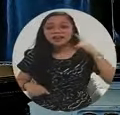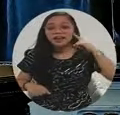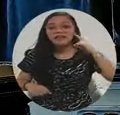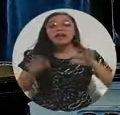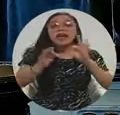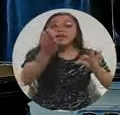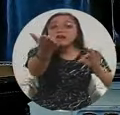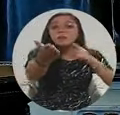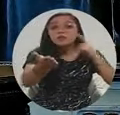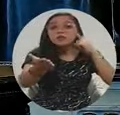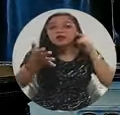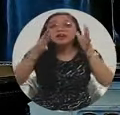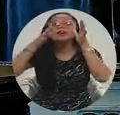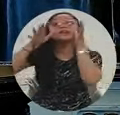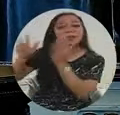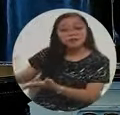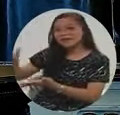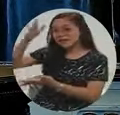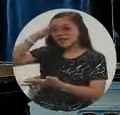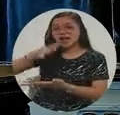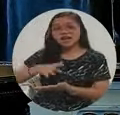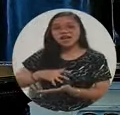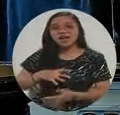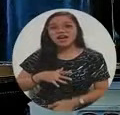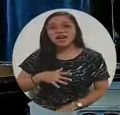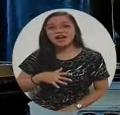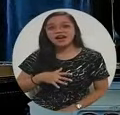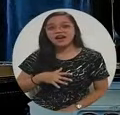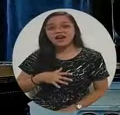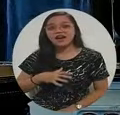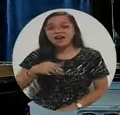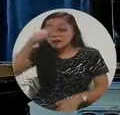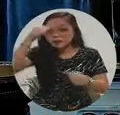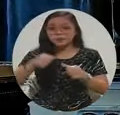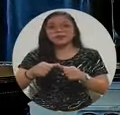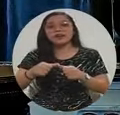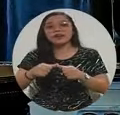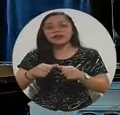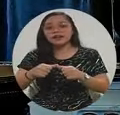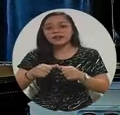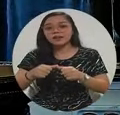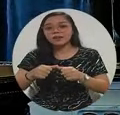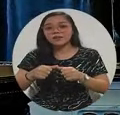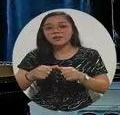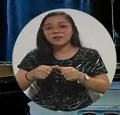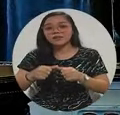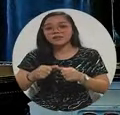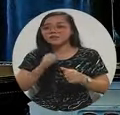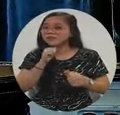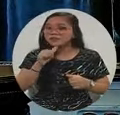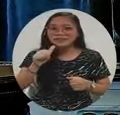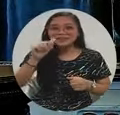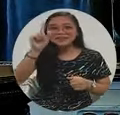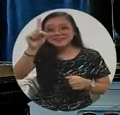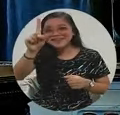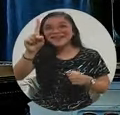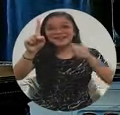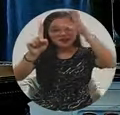ko mo, kung kamu gibiyaan sa lalaki, ay hinong dumibaya, dili lang usang